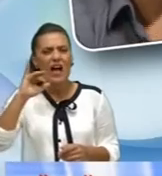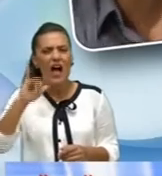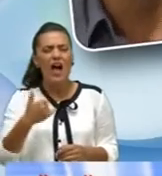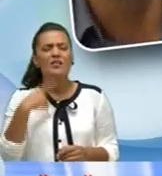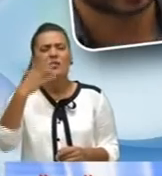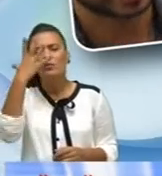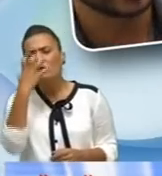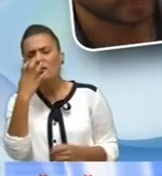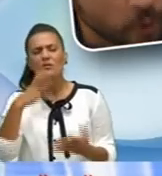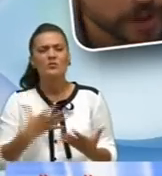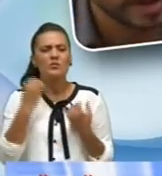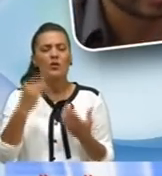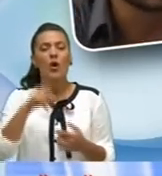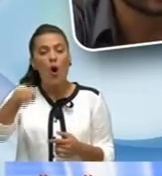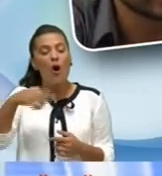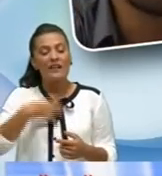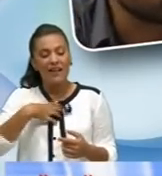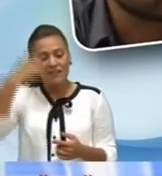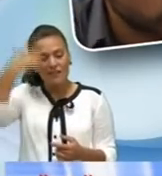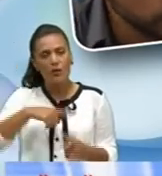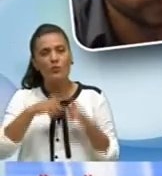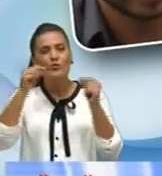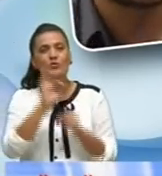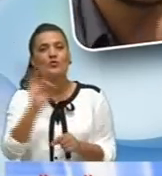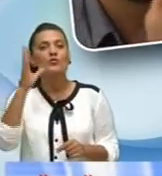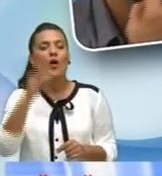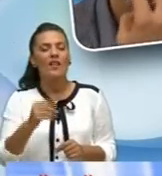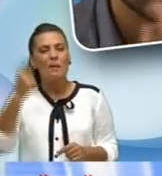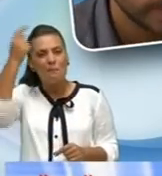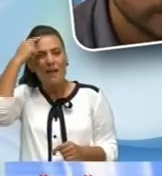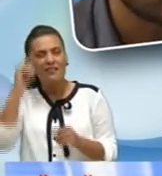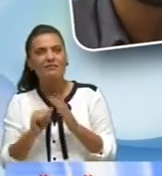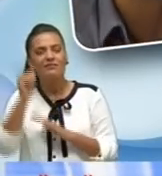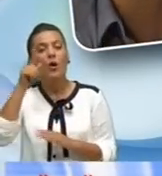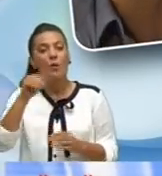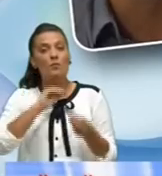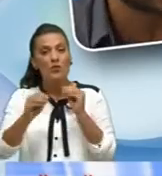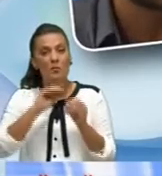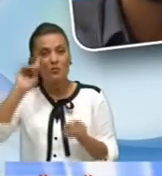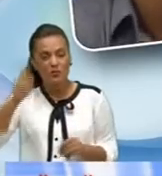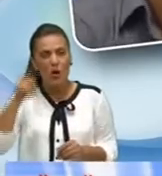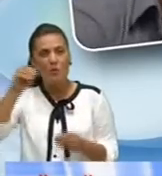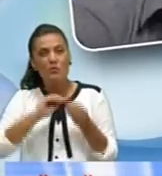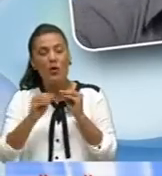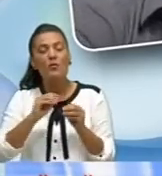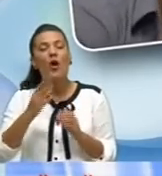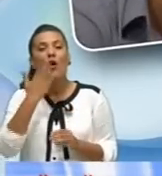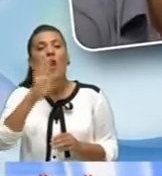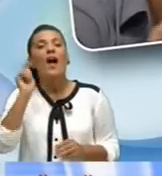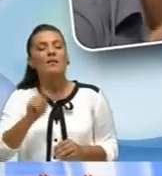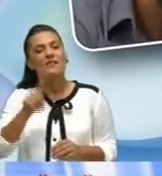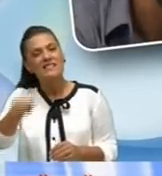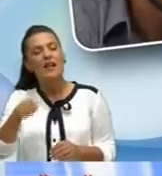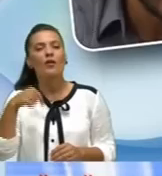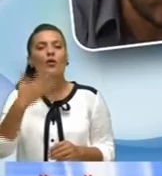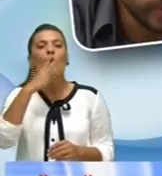gelir. Çünkü doğru. Onun doğası ona mutsuzluk odaklı ol, problemi hemen tespit et ki o problem seni yok etmeden sen onu yok